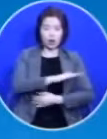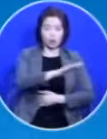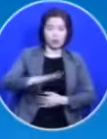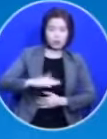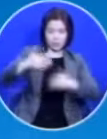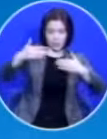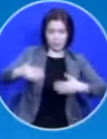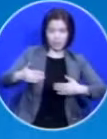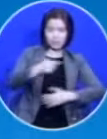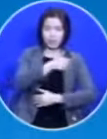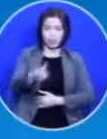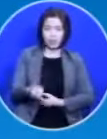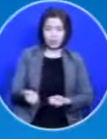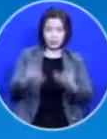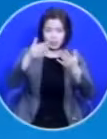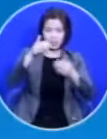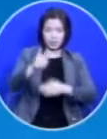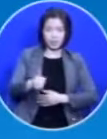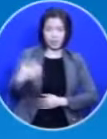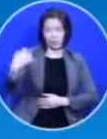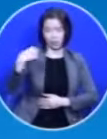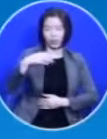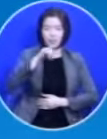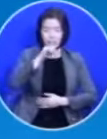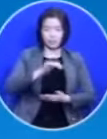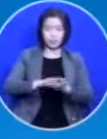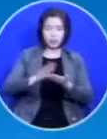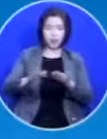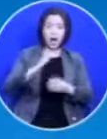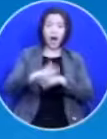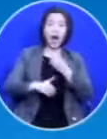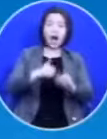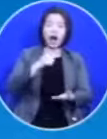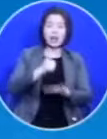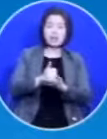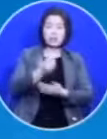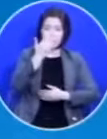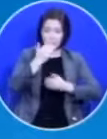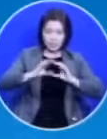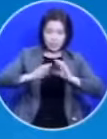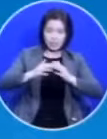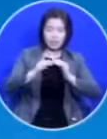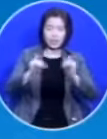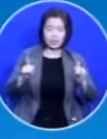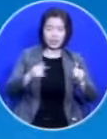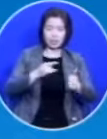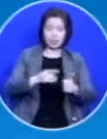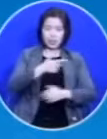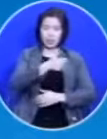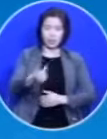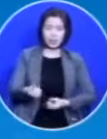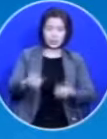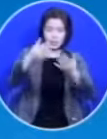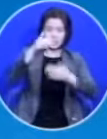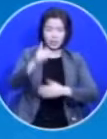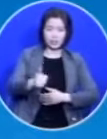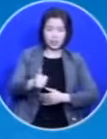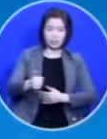대제사장의 역할을 하고 계십니다 하나님이 이스라엘 백성들에게 제사장을